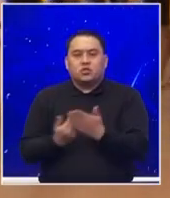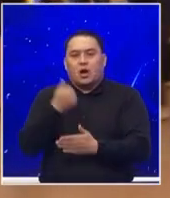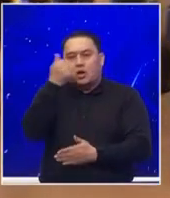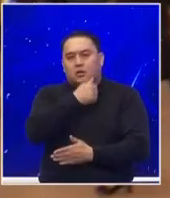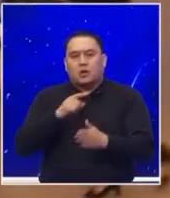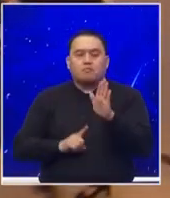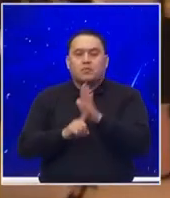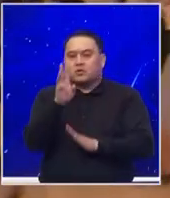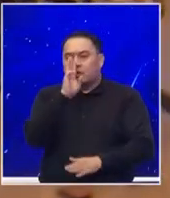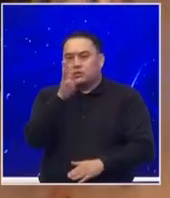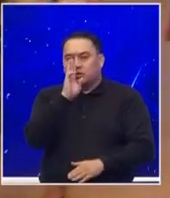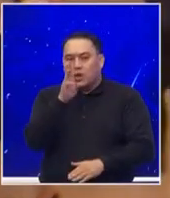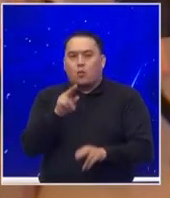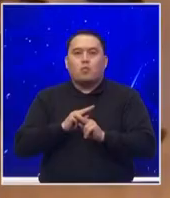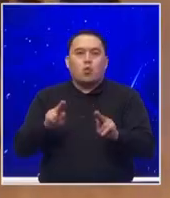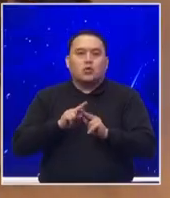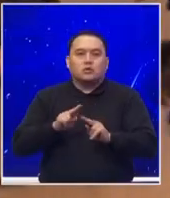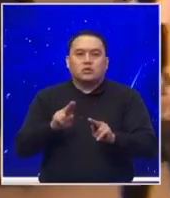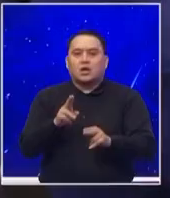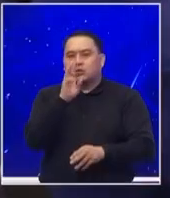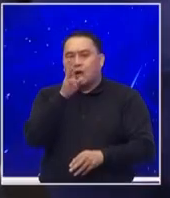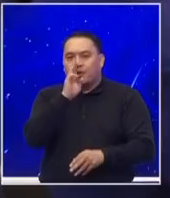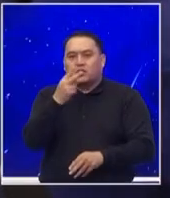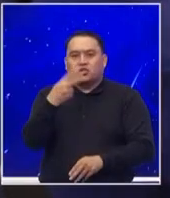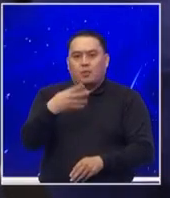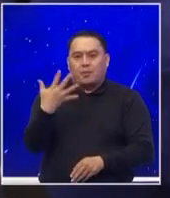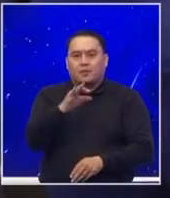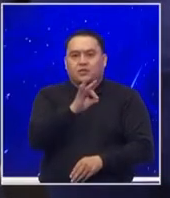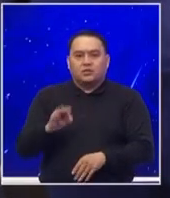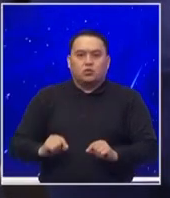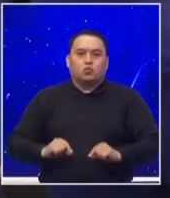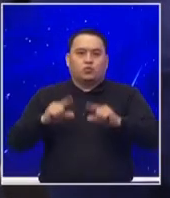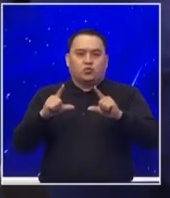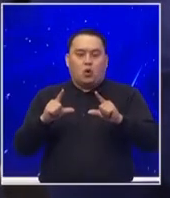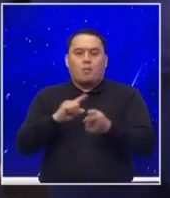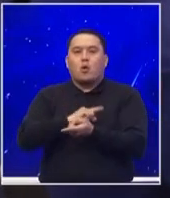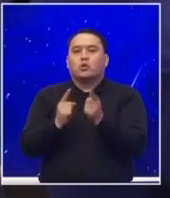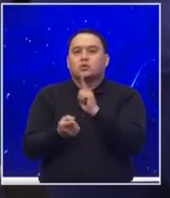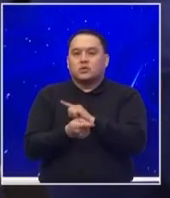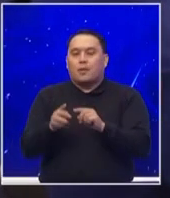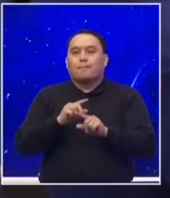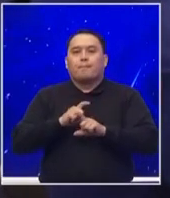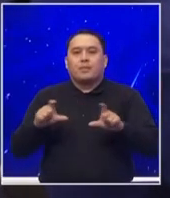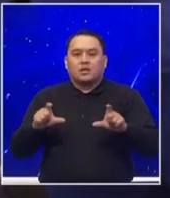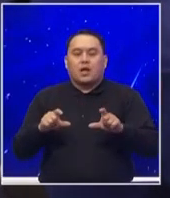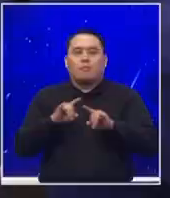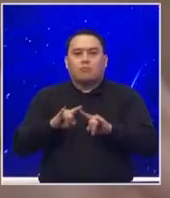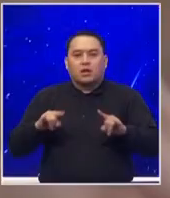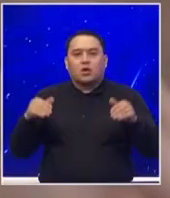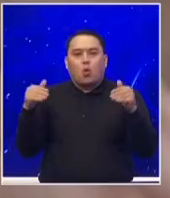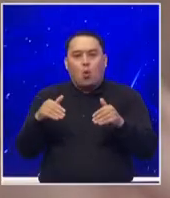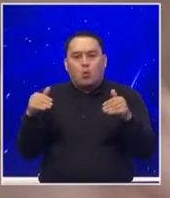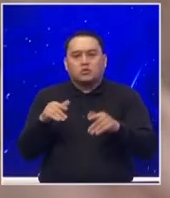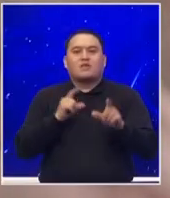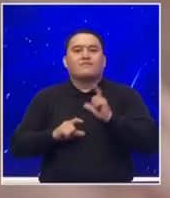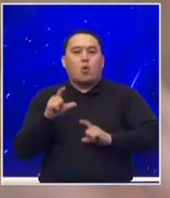жаңалығы жалақы. Осы айдан бастап мұғалімдер еңбекақысы тағы 25%-ға өсті. Бұл өзгеріс тек мектеп қана емес, балабақша, колледждер мен